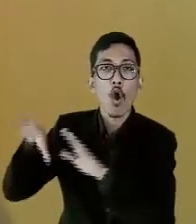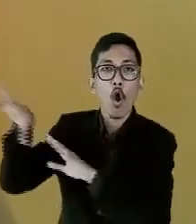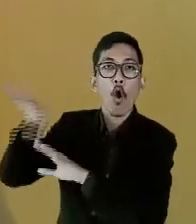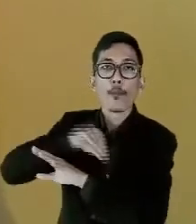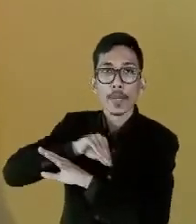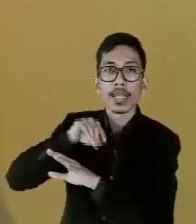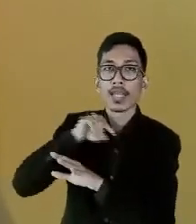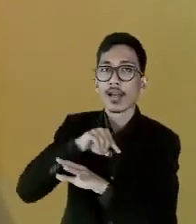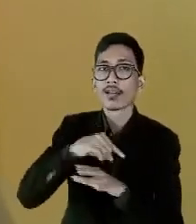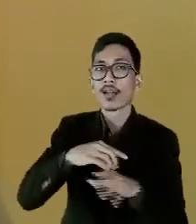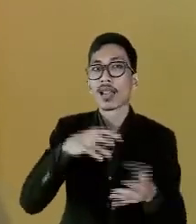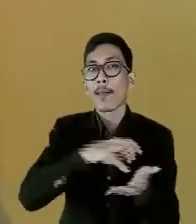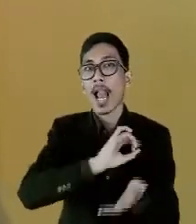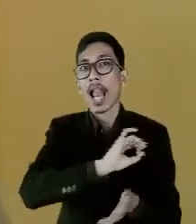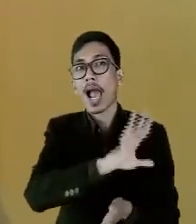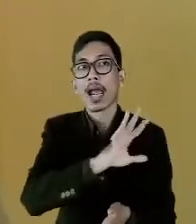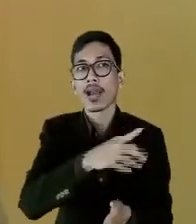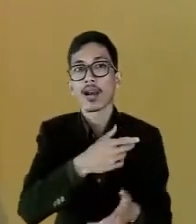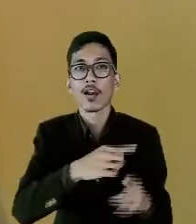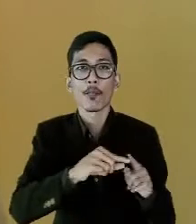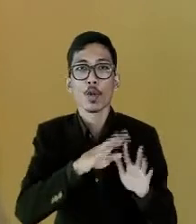Bapak Troy,